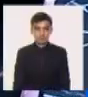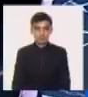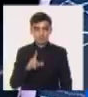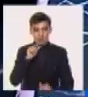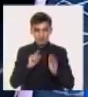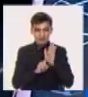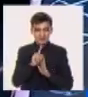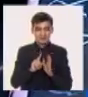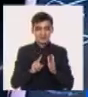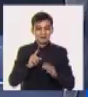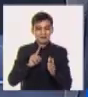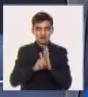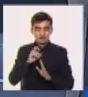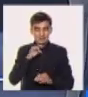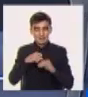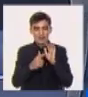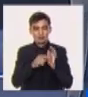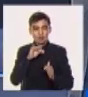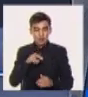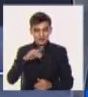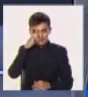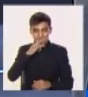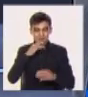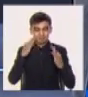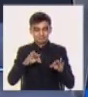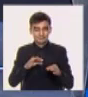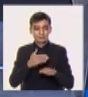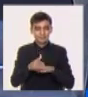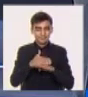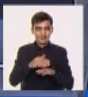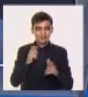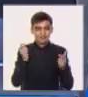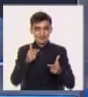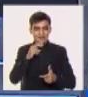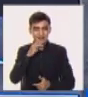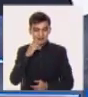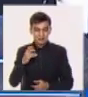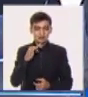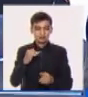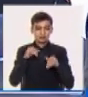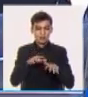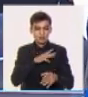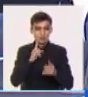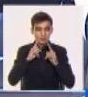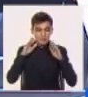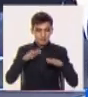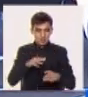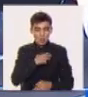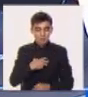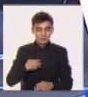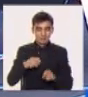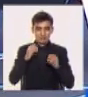С понедельника, 17 июня, в Казахстане начнут поэтапно ослаблять карантин. Такое решение сегодня приняли на заседании межведомственной комиссии